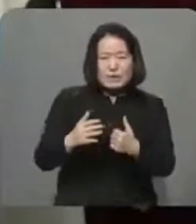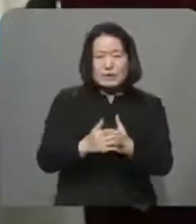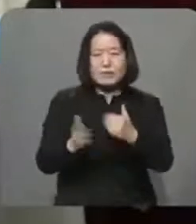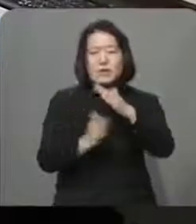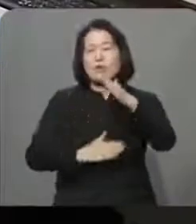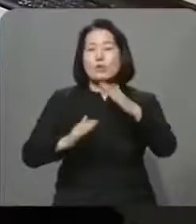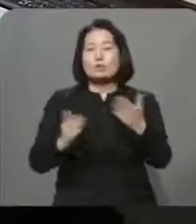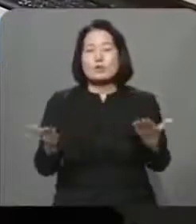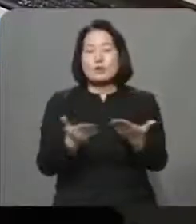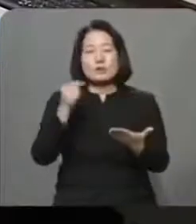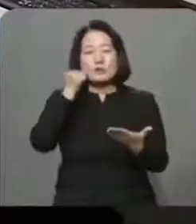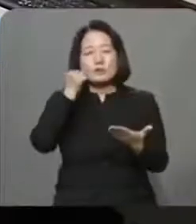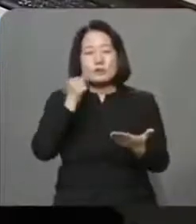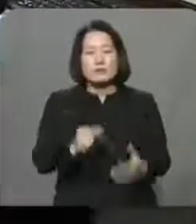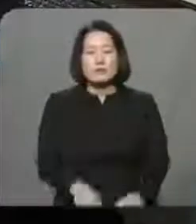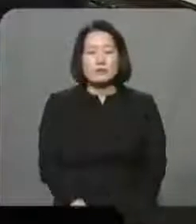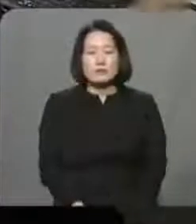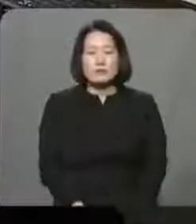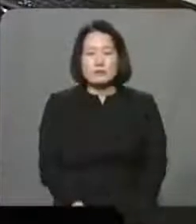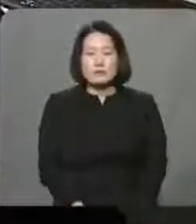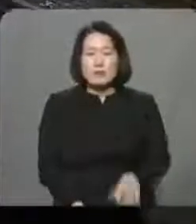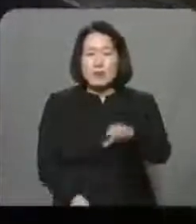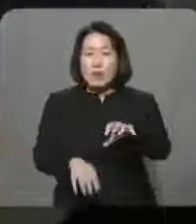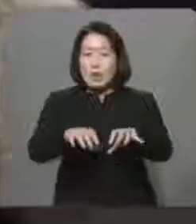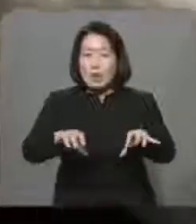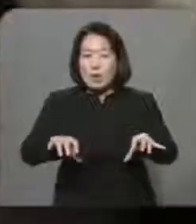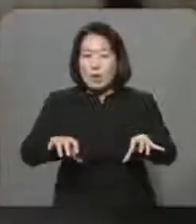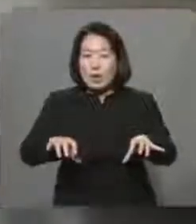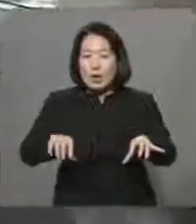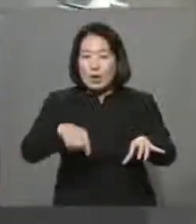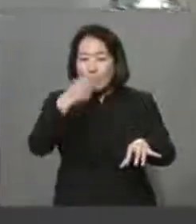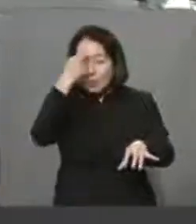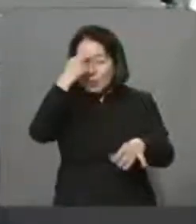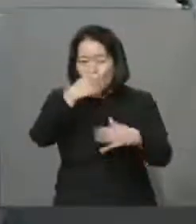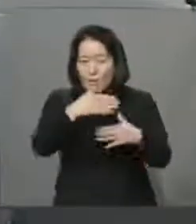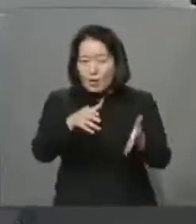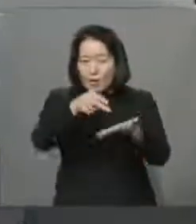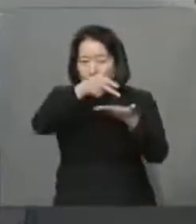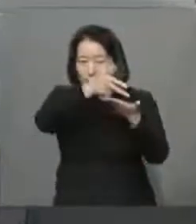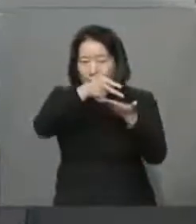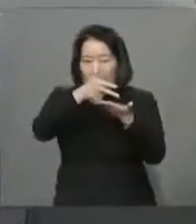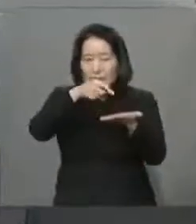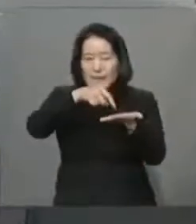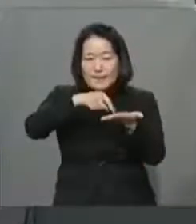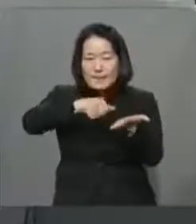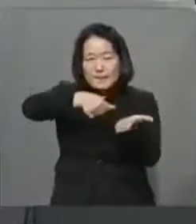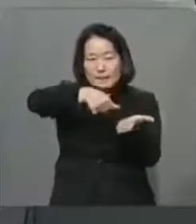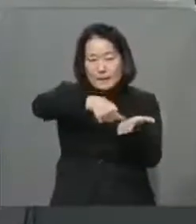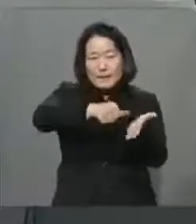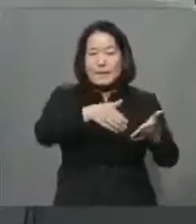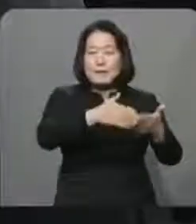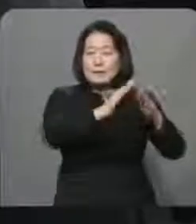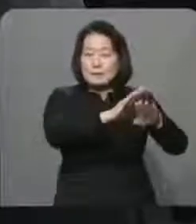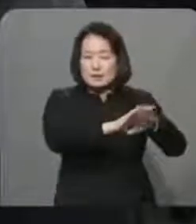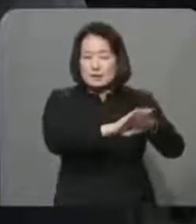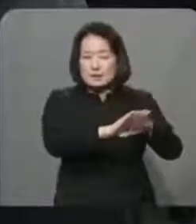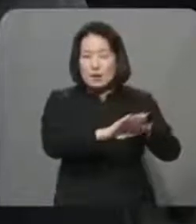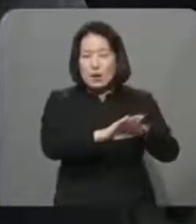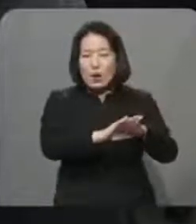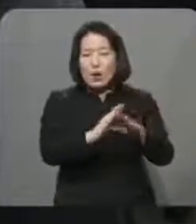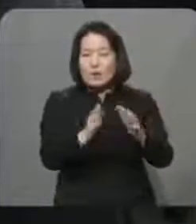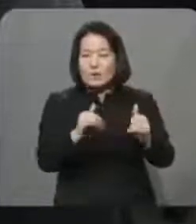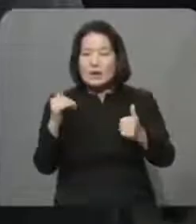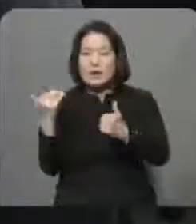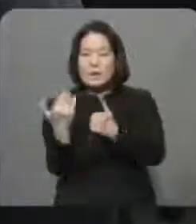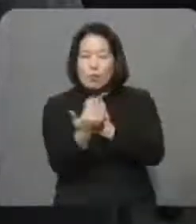될 공정한 일을 못하는. 시군들이 최근에 민원실 등에 CCTV와 비상벨 등을 설치해 공무원을